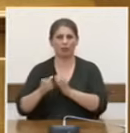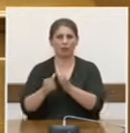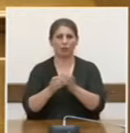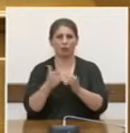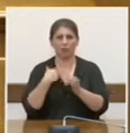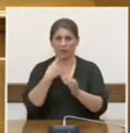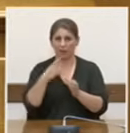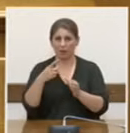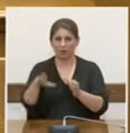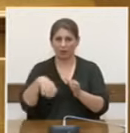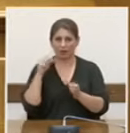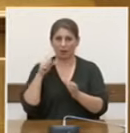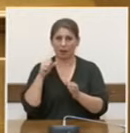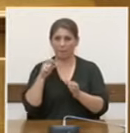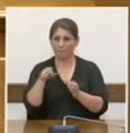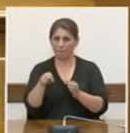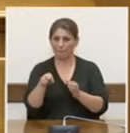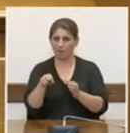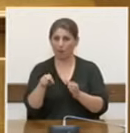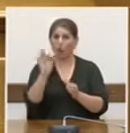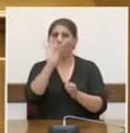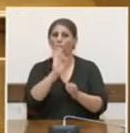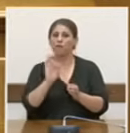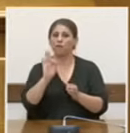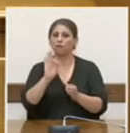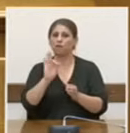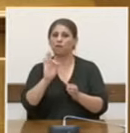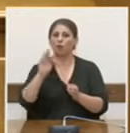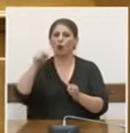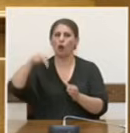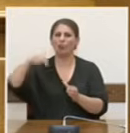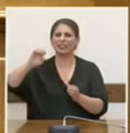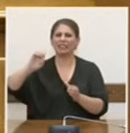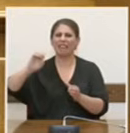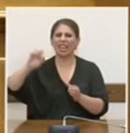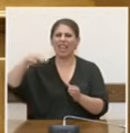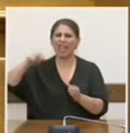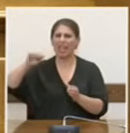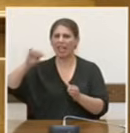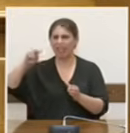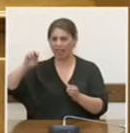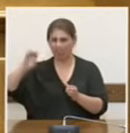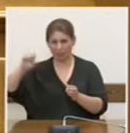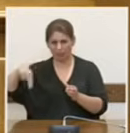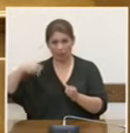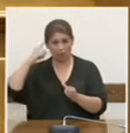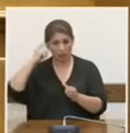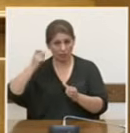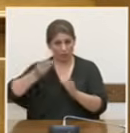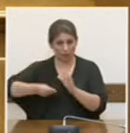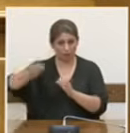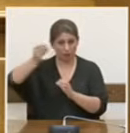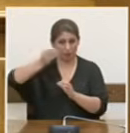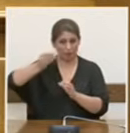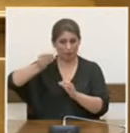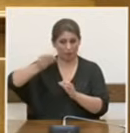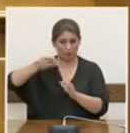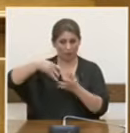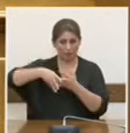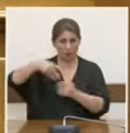τη φίλη του κύριου Πρωθυπουργού, τη Φόντερ Λάιεν, η οποία έχουμε SMS δικά της, γνωρίζουμε ότι υπερτιμολόγησε τα εμβόλια, ήταν υπέρ